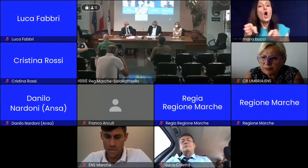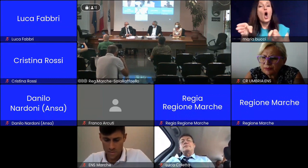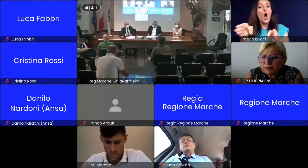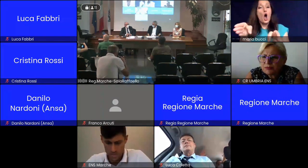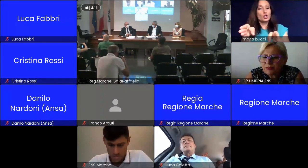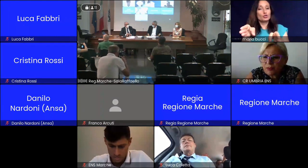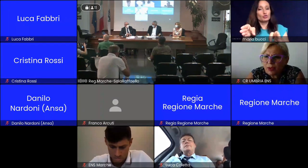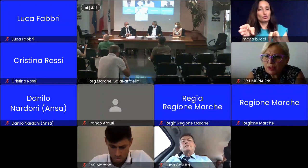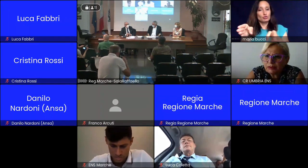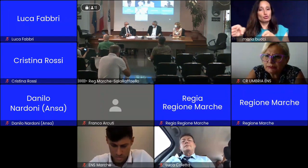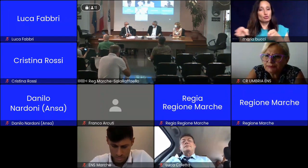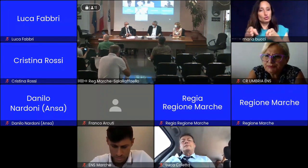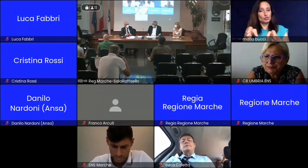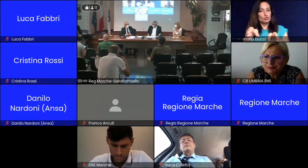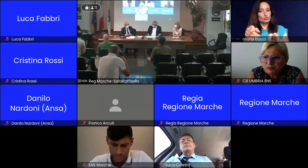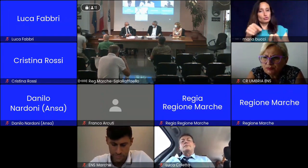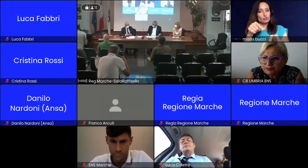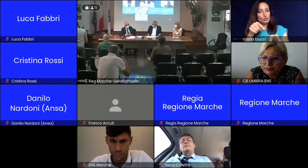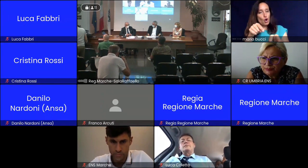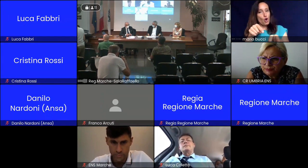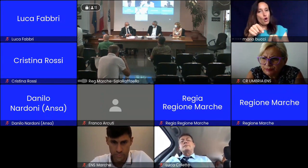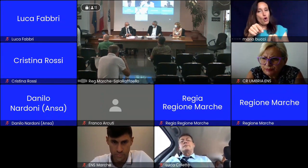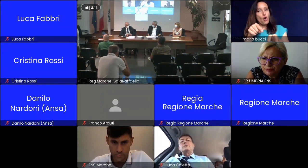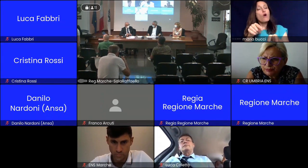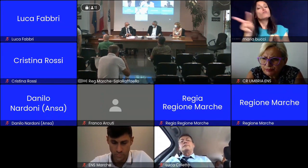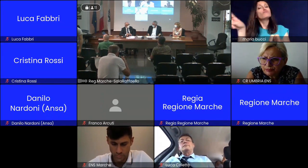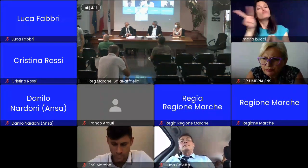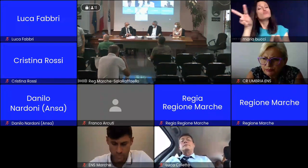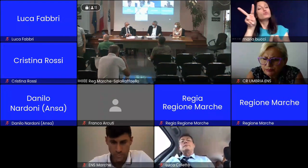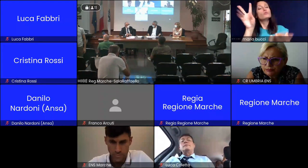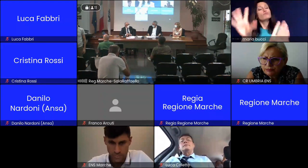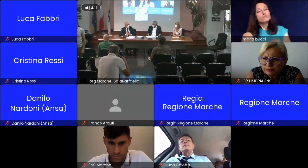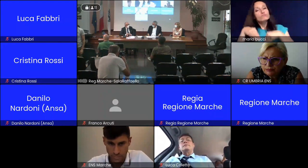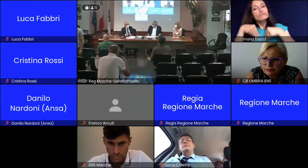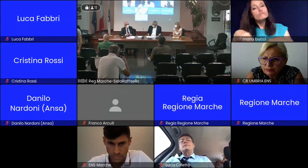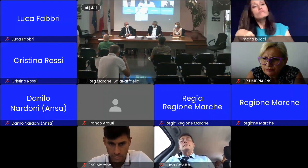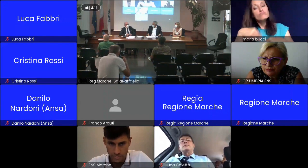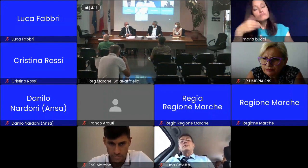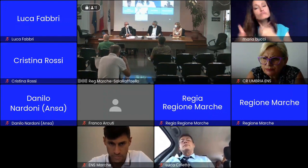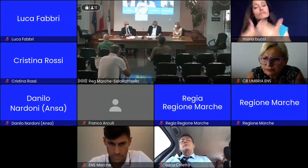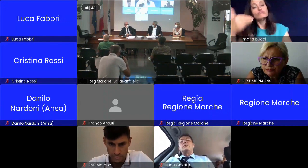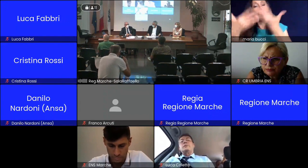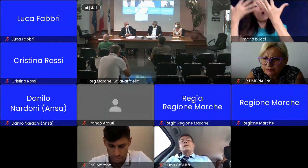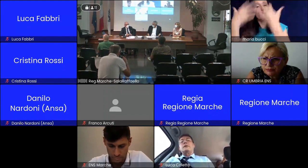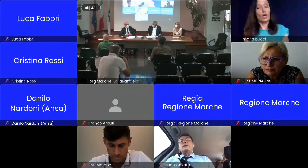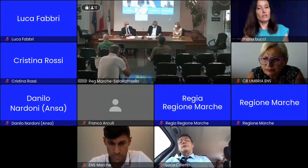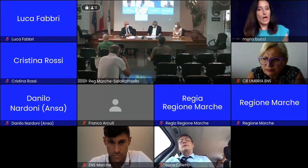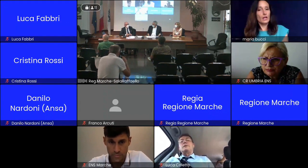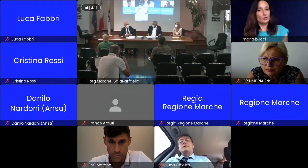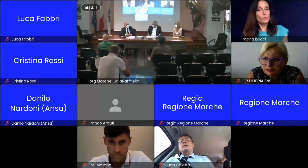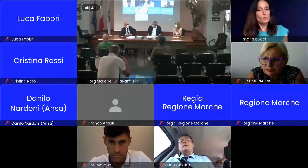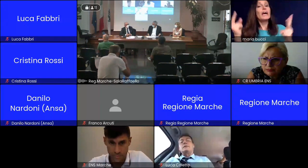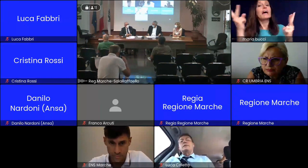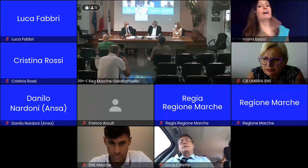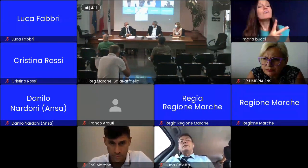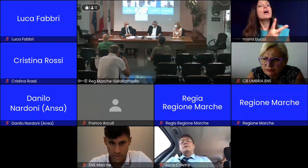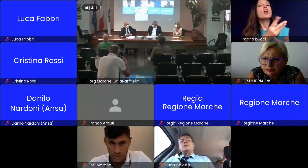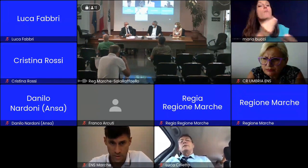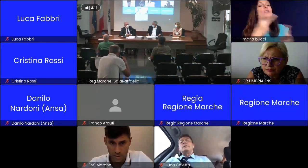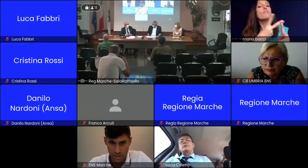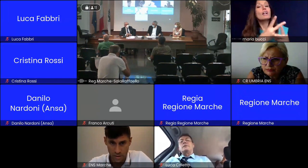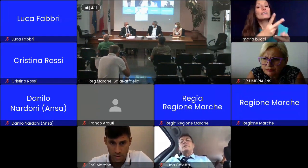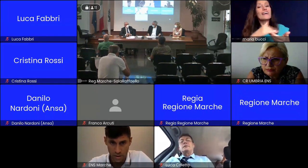vediamo sollecitati dalle associazioni rappresentative di questa categoria, ma che non riescono mai a